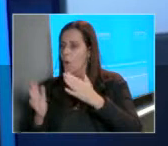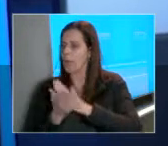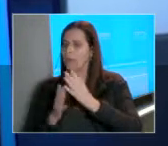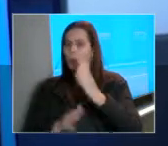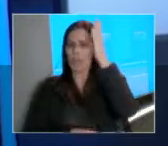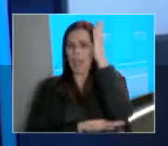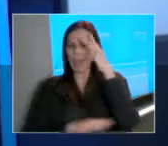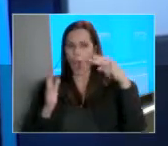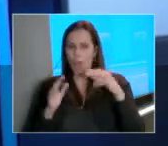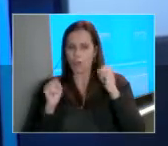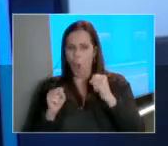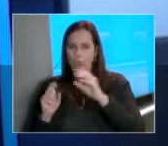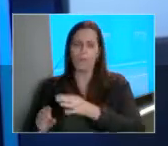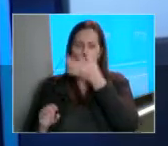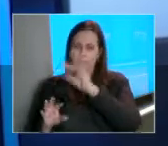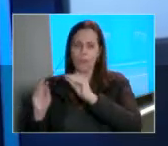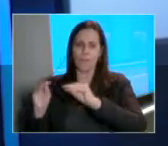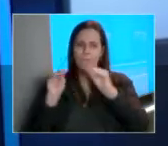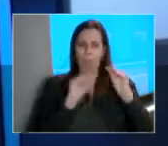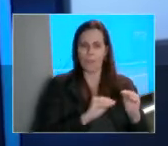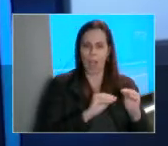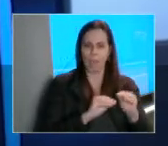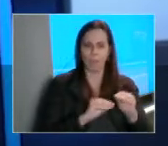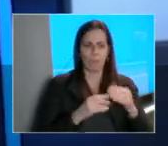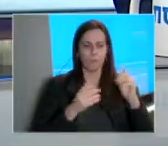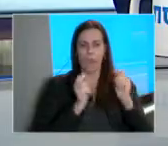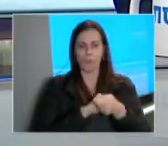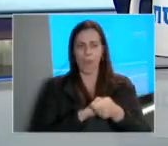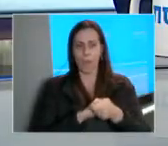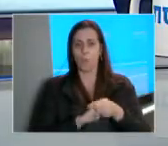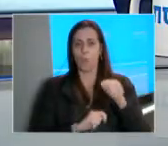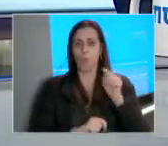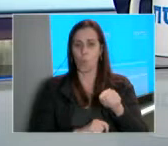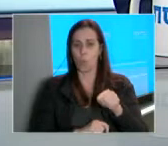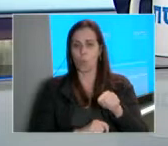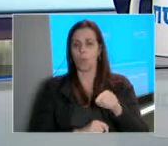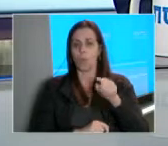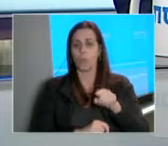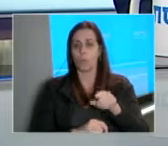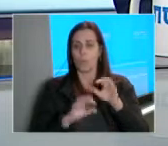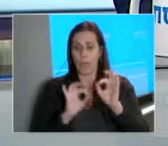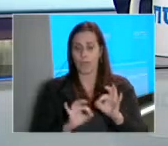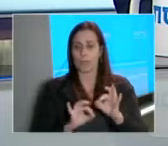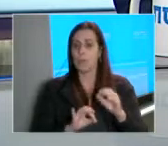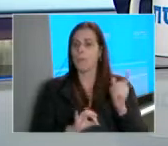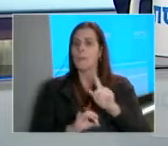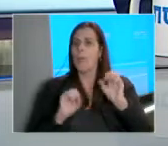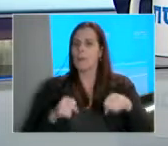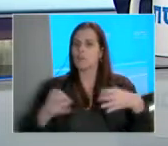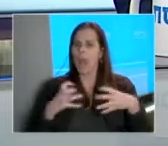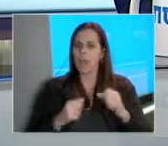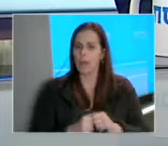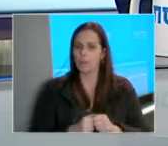תחנת הכוח הזאת, ואז הוא הלך ונהיה מנכ"ל החברה. וחבר והפך, כן, ובעצם... מי בעלים של החברה